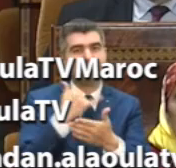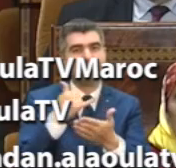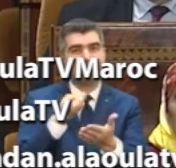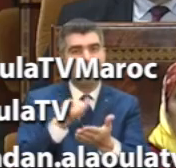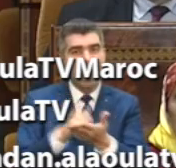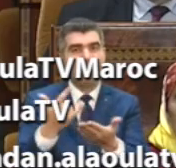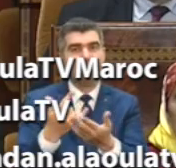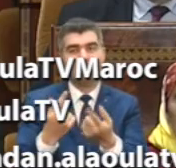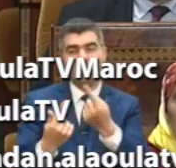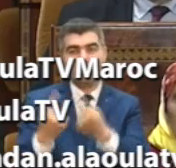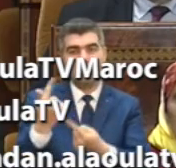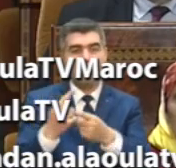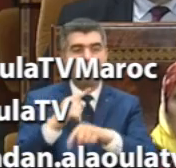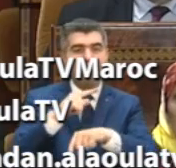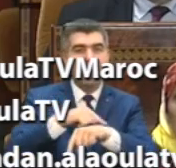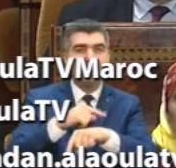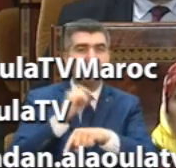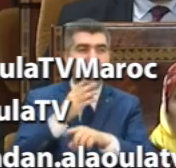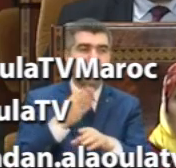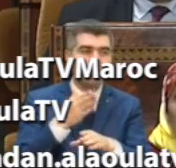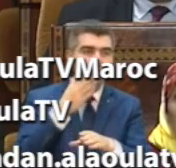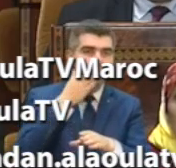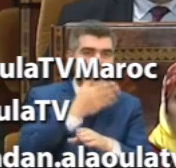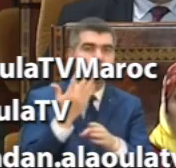لمعيليها، فقداننا لخبرات